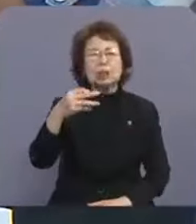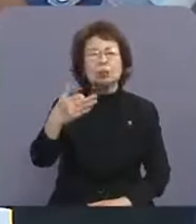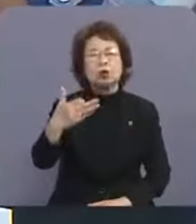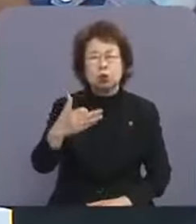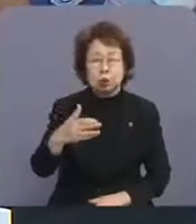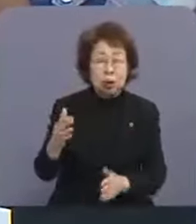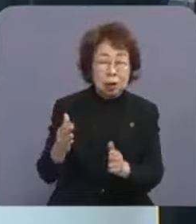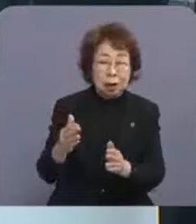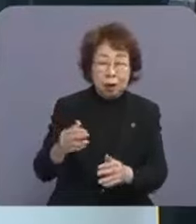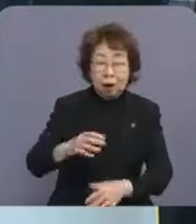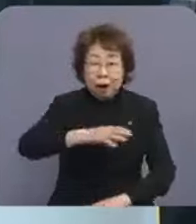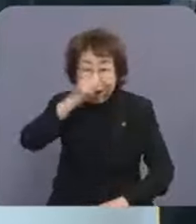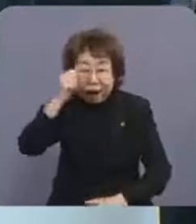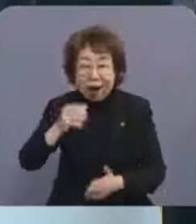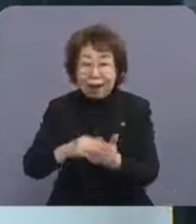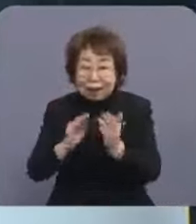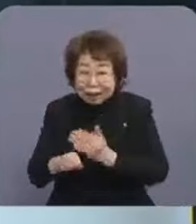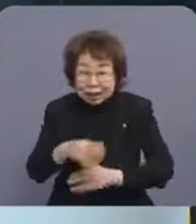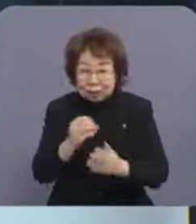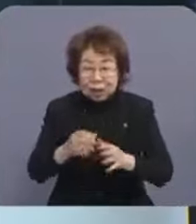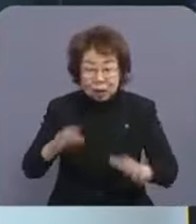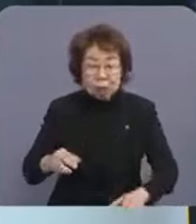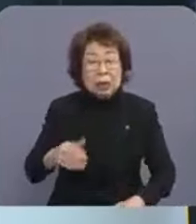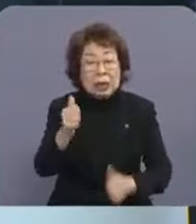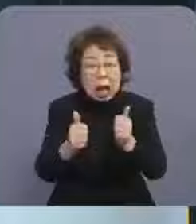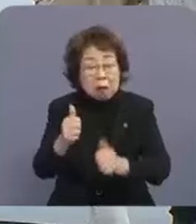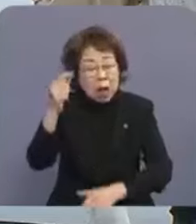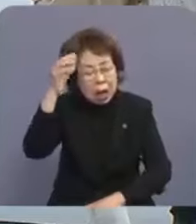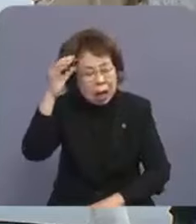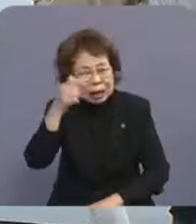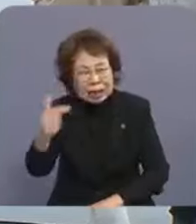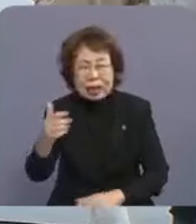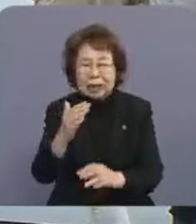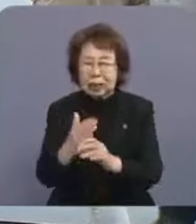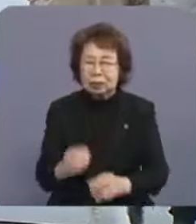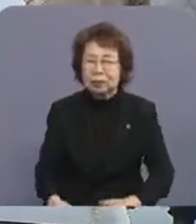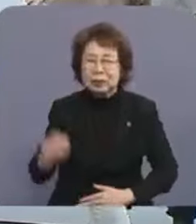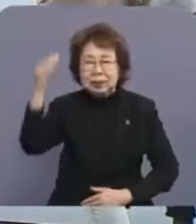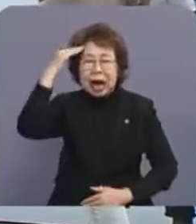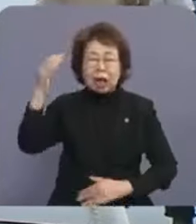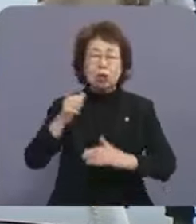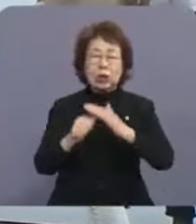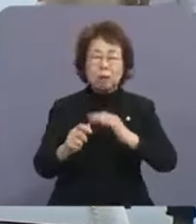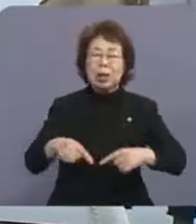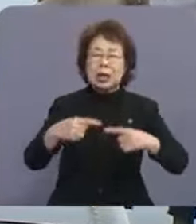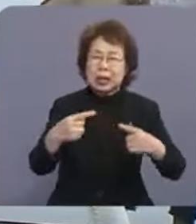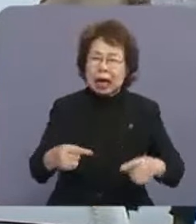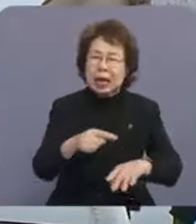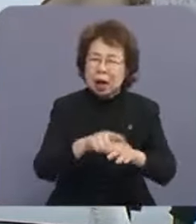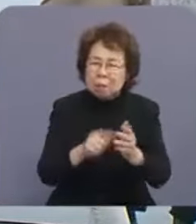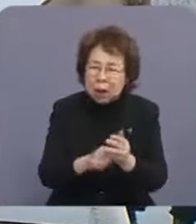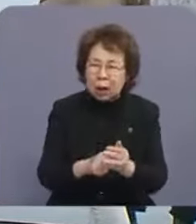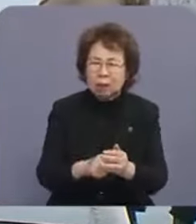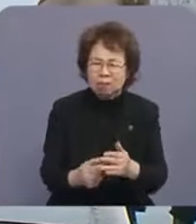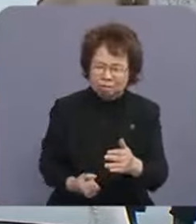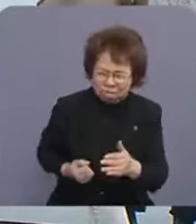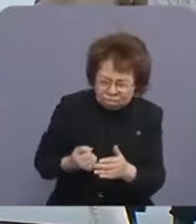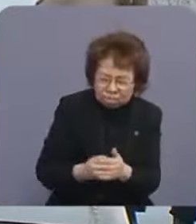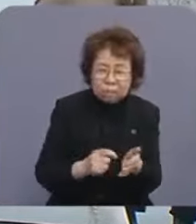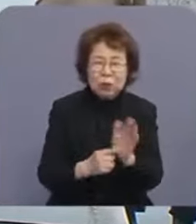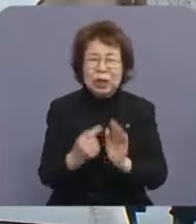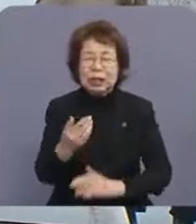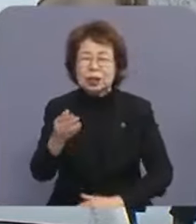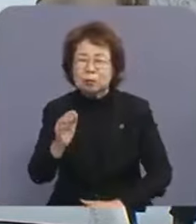우승자를 배출한 한국도 이번 대회에 거는 기대감이 큽니다. 한국을 대표해서 참가하는 만큼 최대한 열심히 하려고 노력을